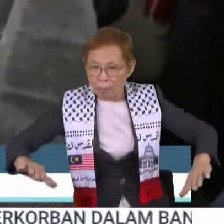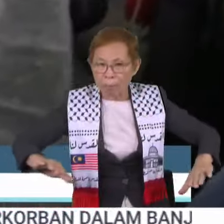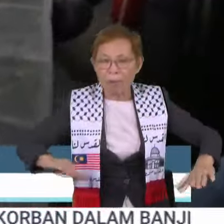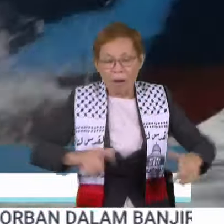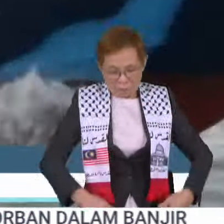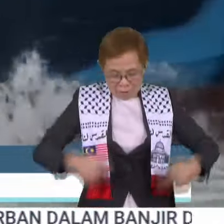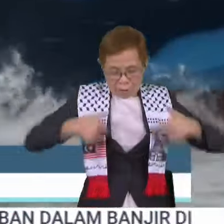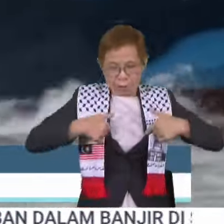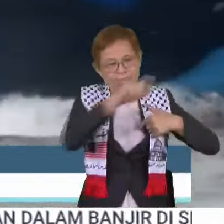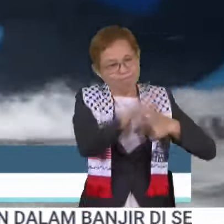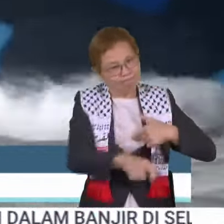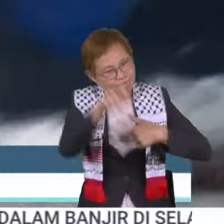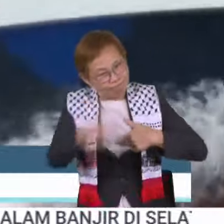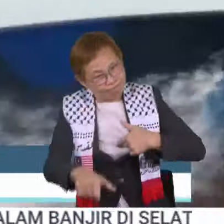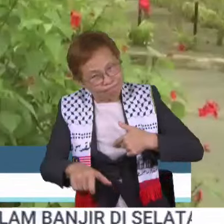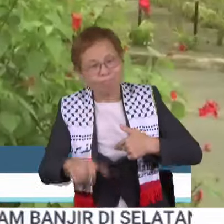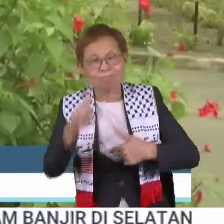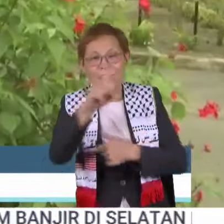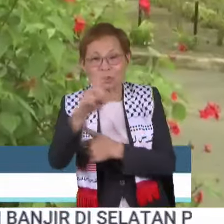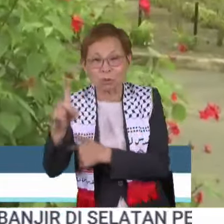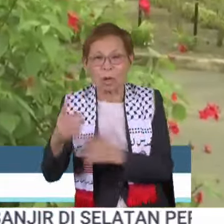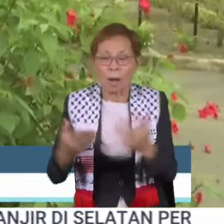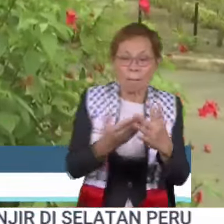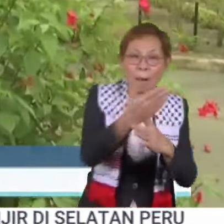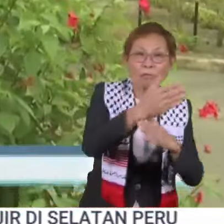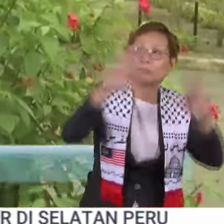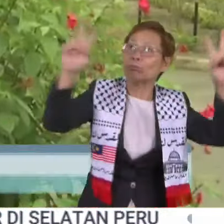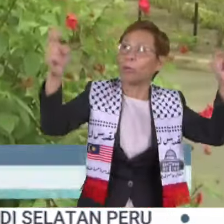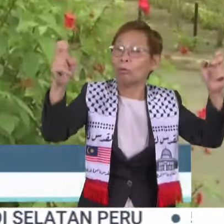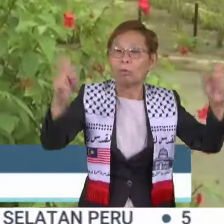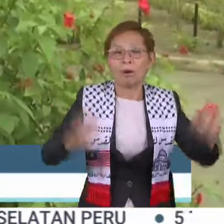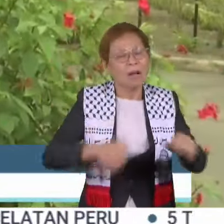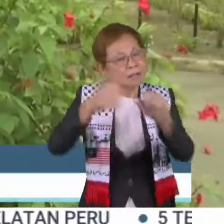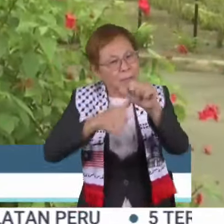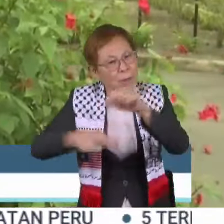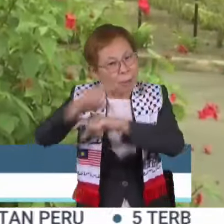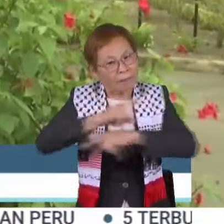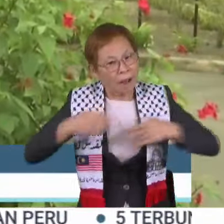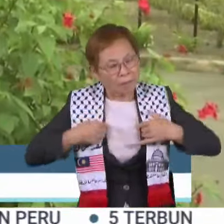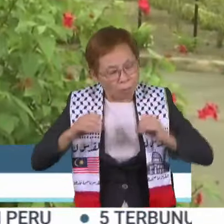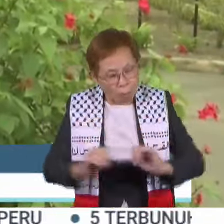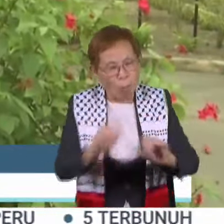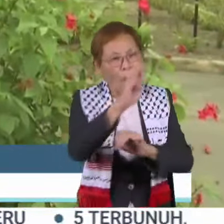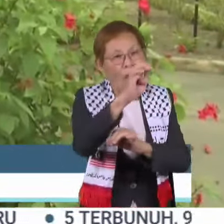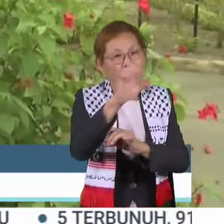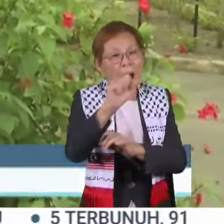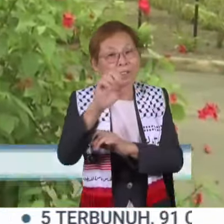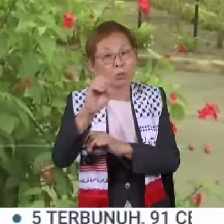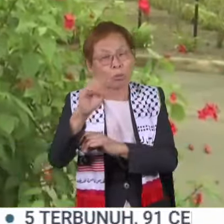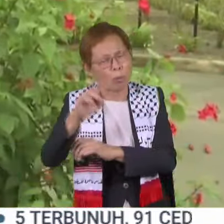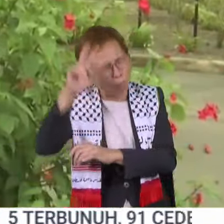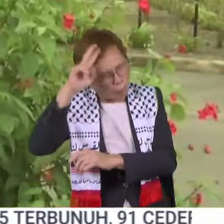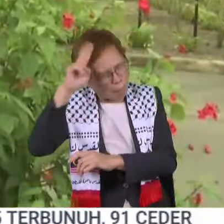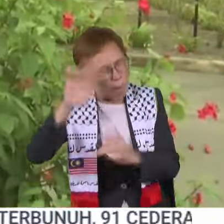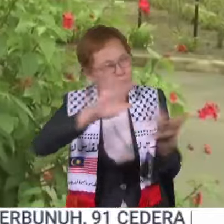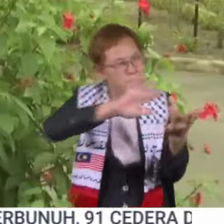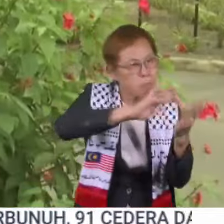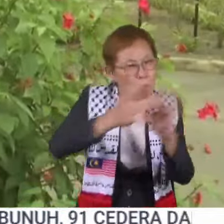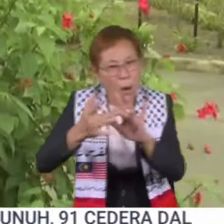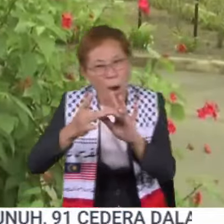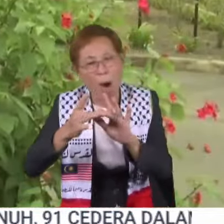hidup mereka melalui Tiada hari tanpa operasiom kerap mengkoordinasi